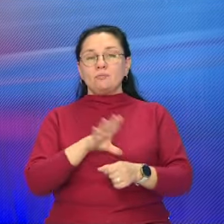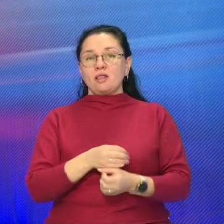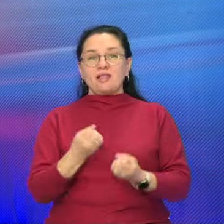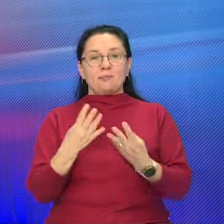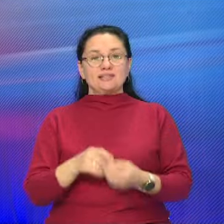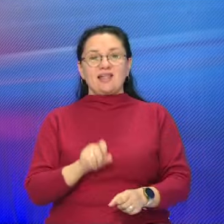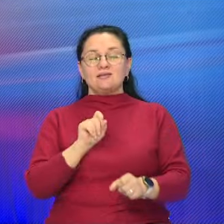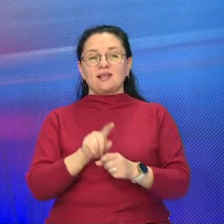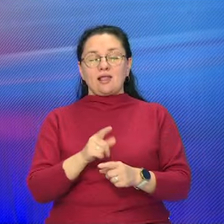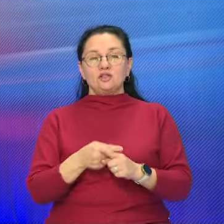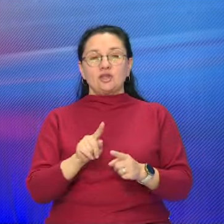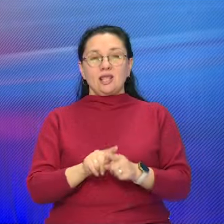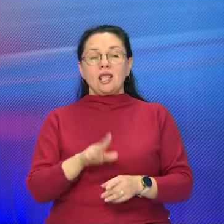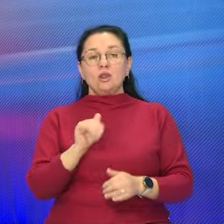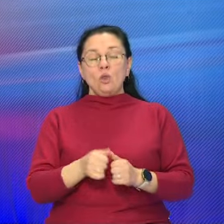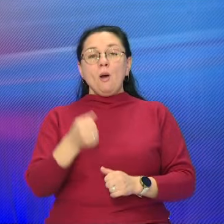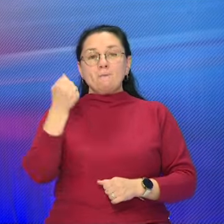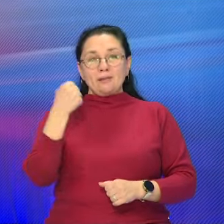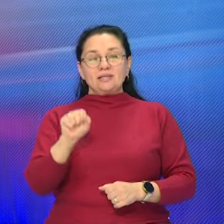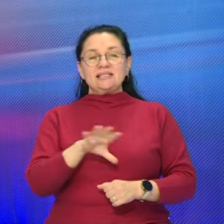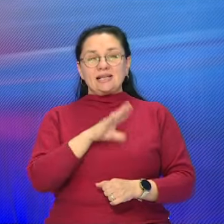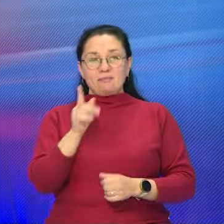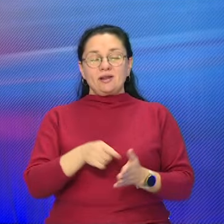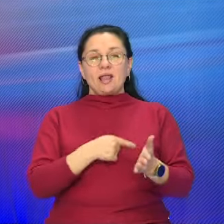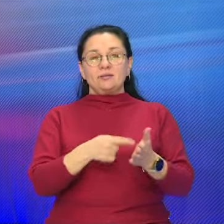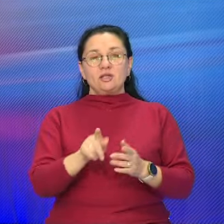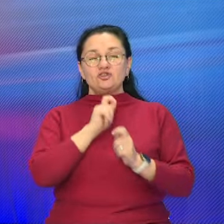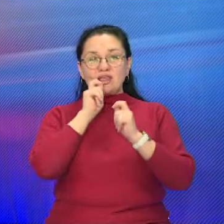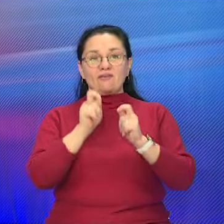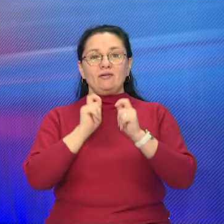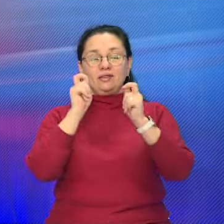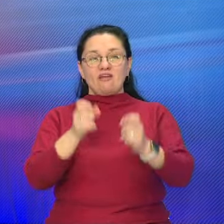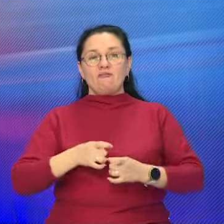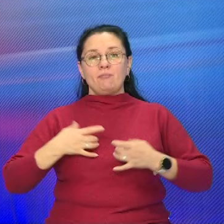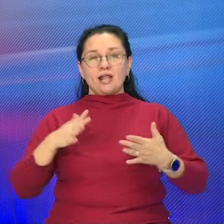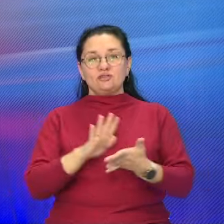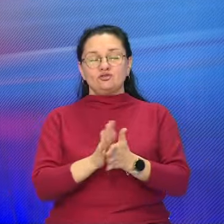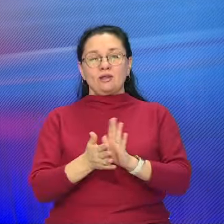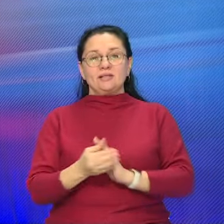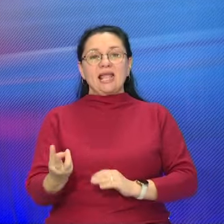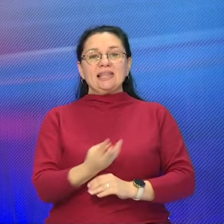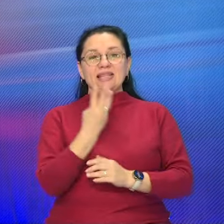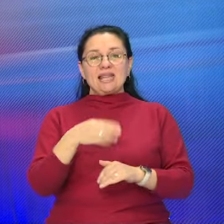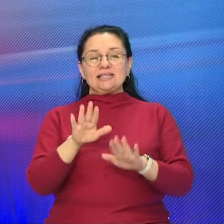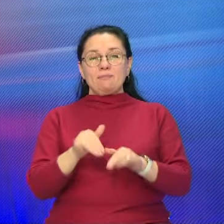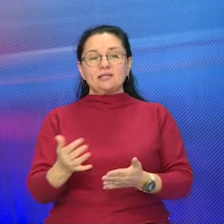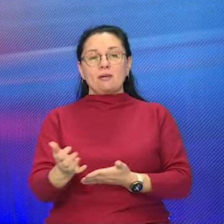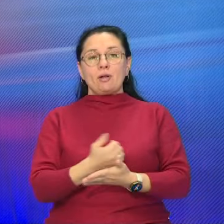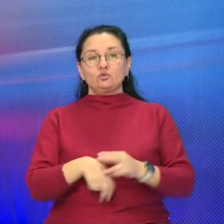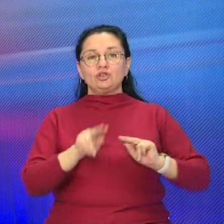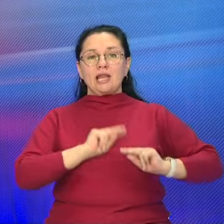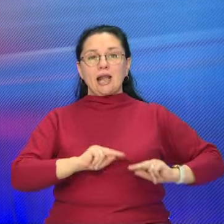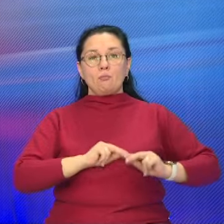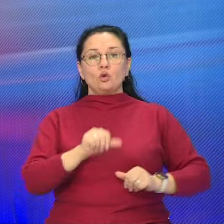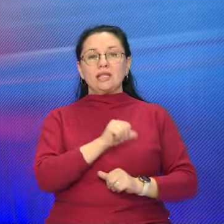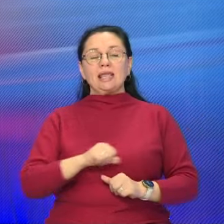задачу. Але ўрэшце пераможцы былі вызначаны і ўзнагароджаны ва ўрачыстай абстаноўцы. Трэцяе месца занялі супрацоўнікі